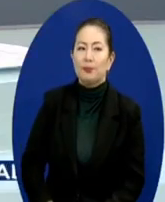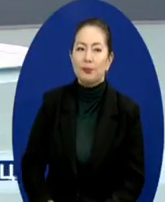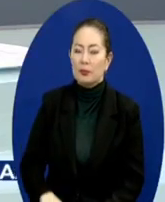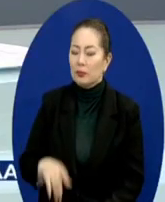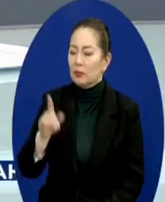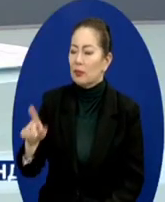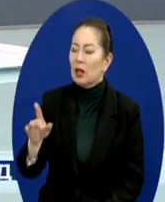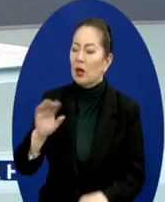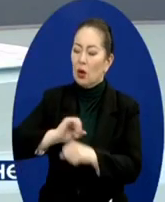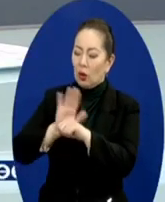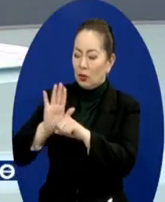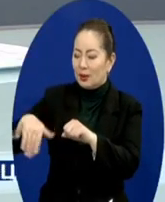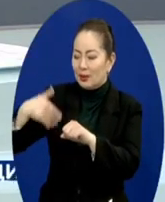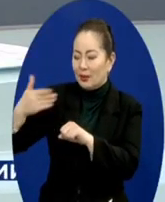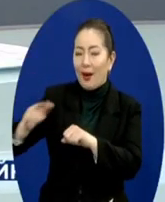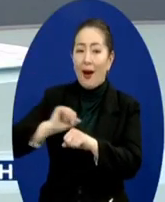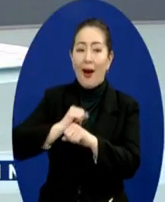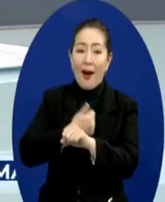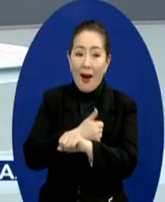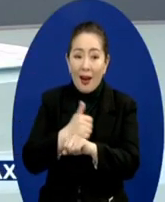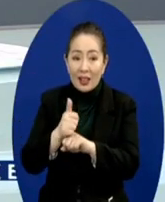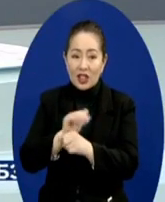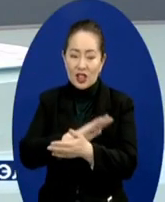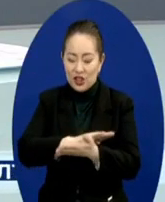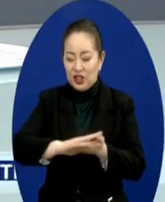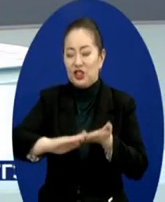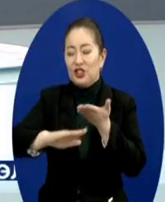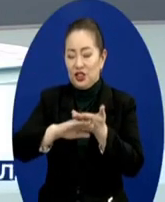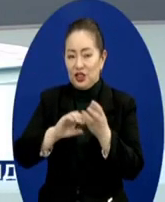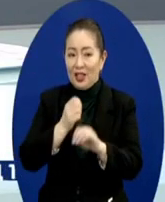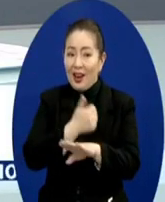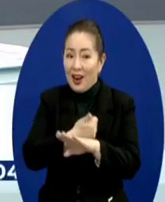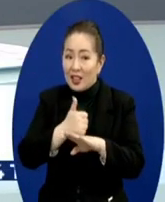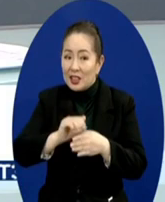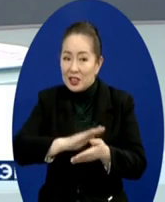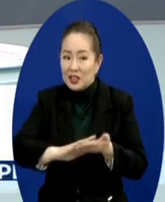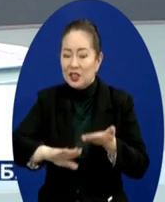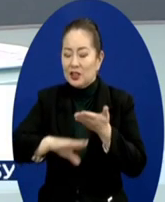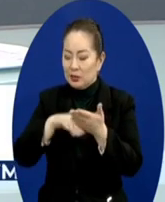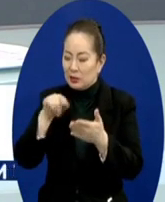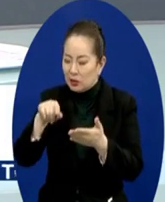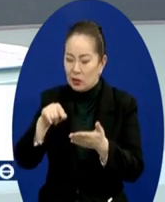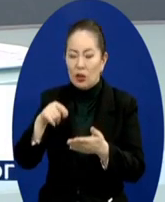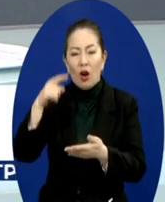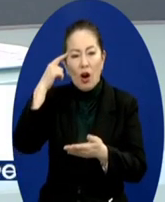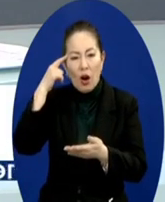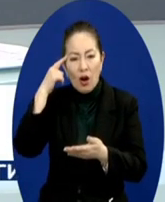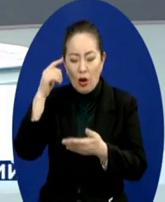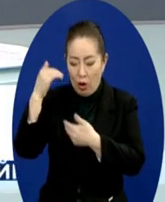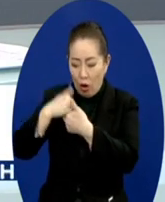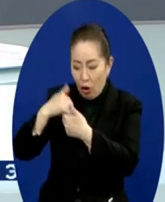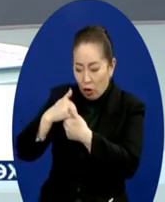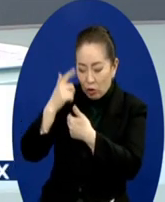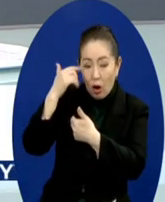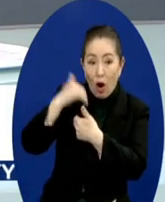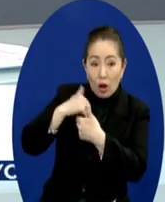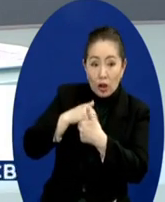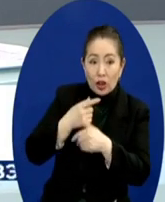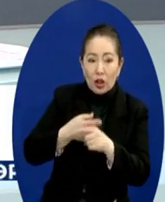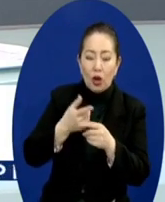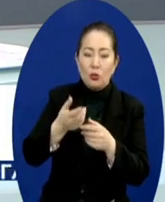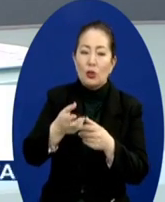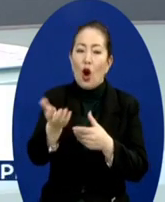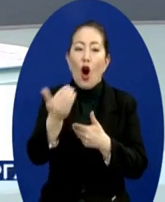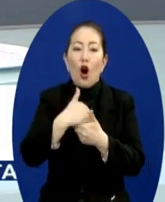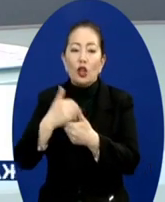ковидын дараа хаилж уулчлын салбар шинжилгээ хийж дотоодын нийт бүтээгдэхүүний 3% тэнцэх орлогыг төвлөрүүлэх төлөвлөлт байгаа. За шинж тэмдгийн бодлогын нэг